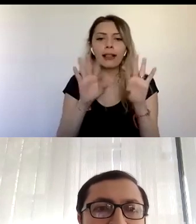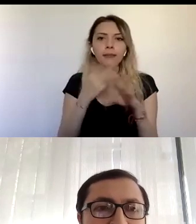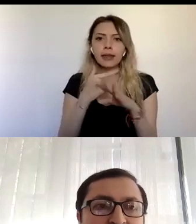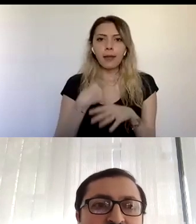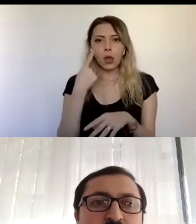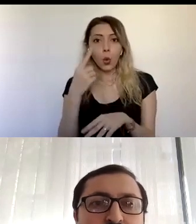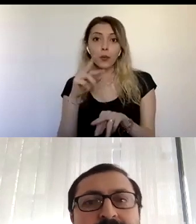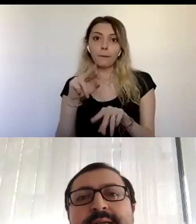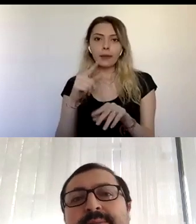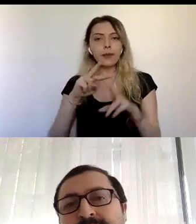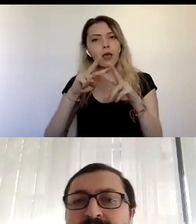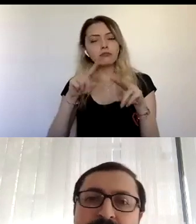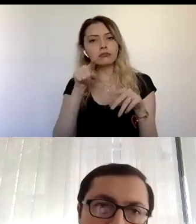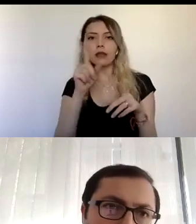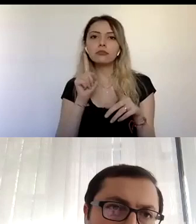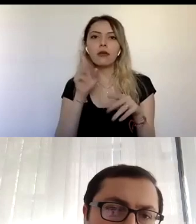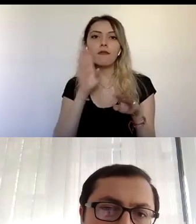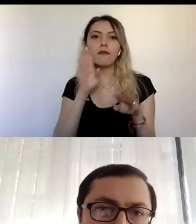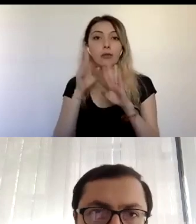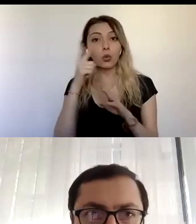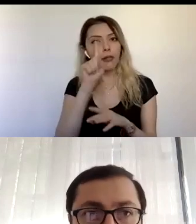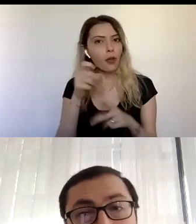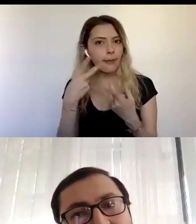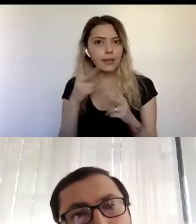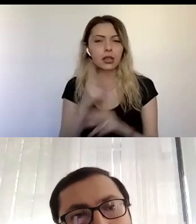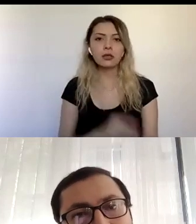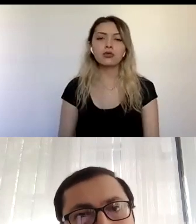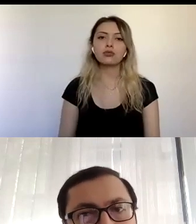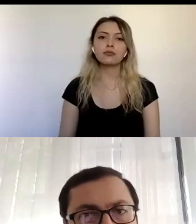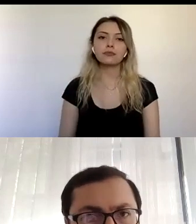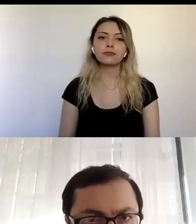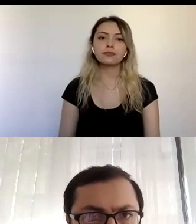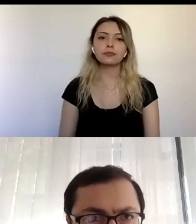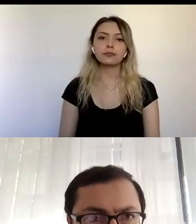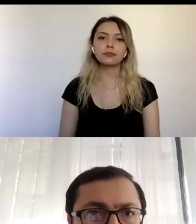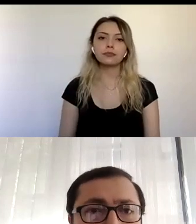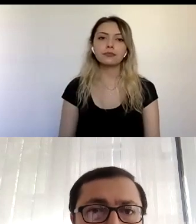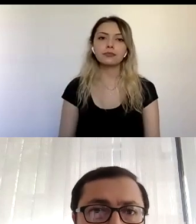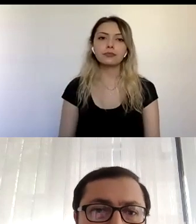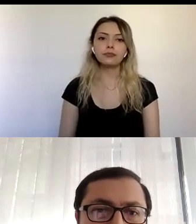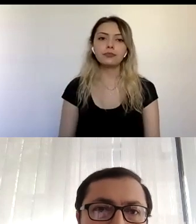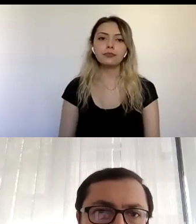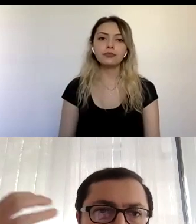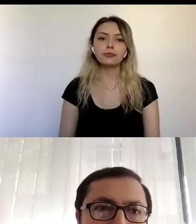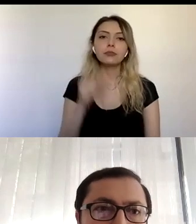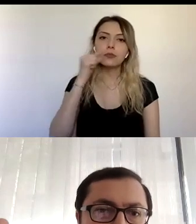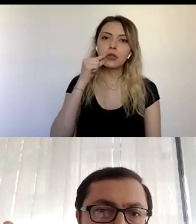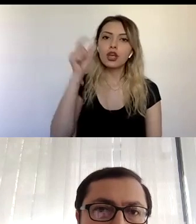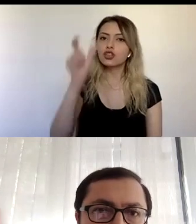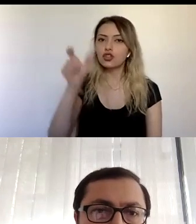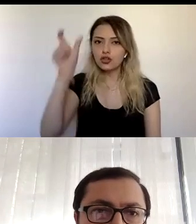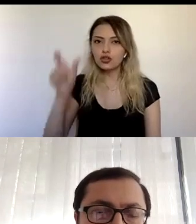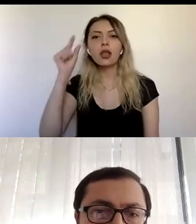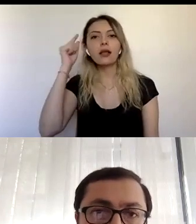benim arama geçmişimi Google takip etsin etmesin, YouTube takip etsin etmesin gibi aslında kullanıcılara da bir takım seçenekler düşüyor. Dolayısıyla bizim derdimiz de